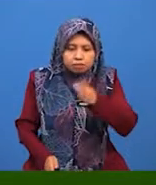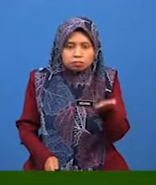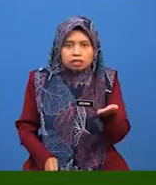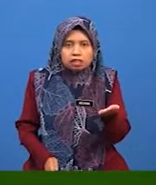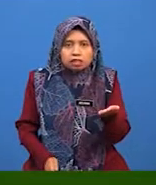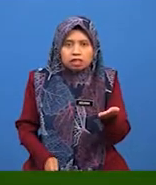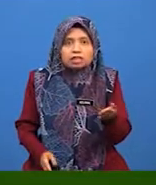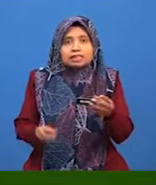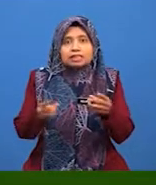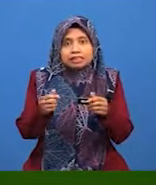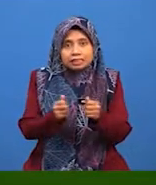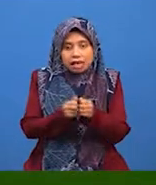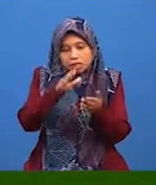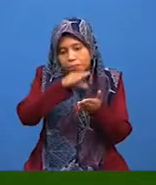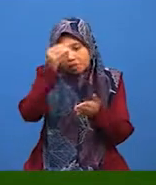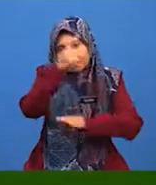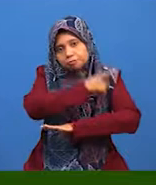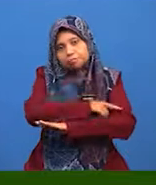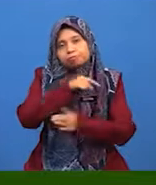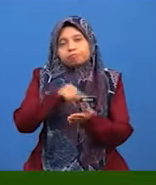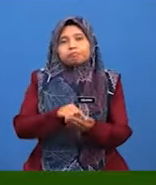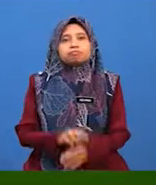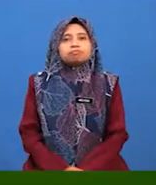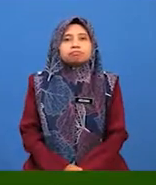dengan pelajaran pada hari ini.